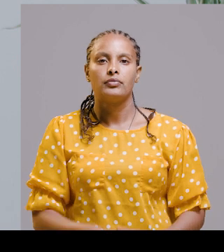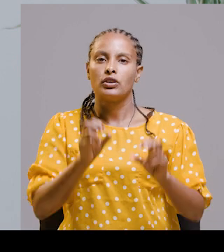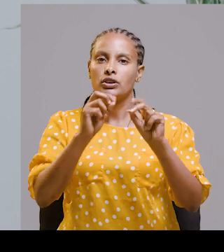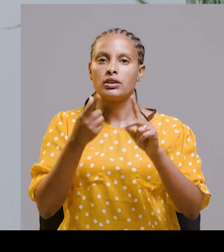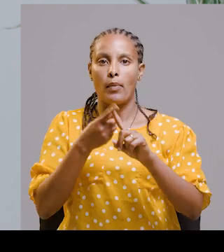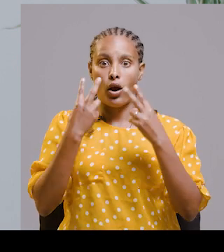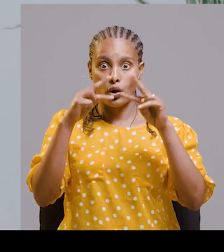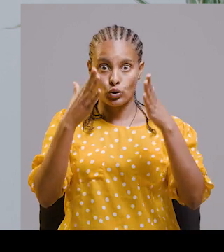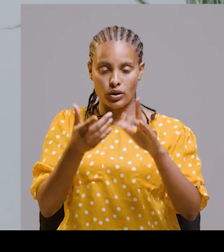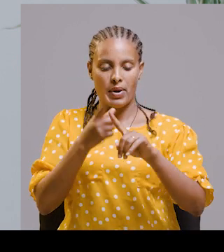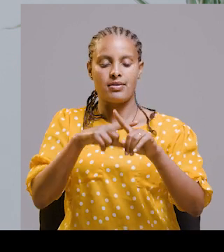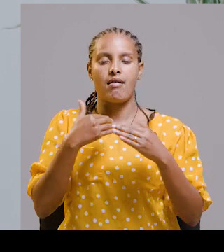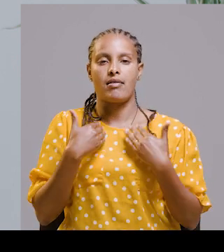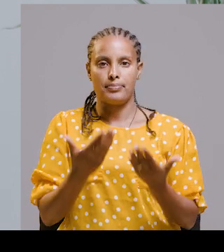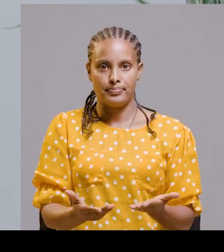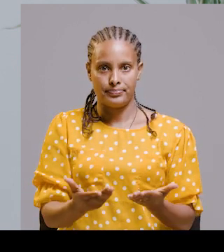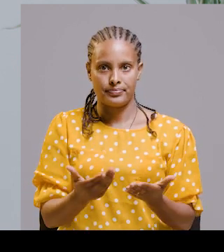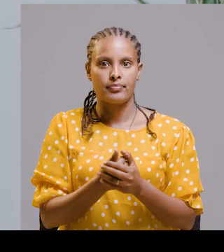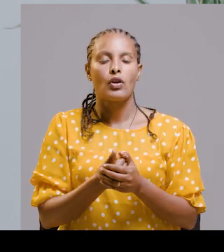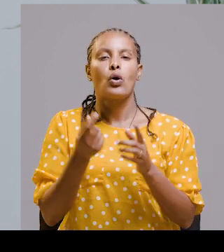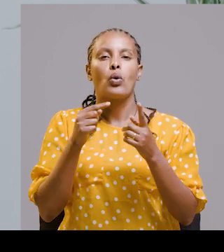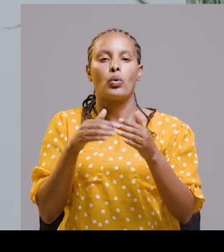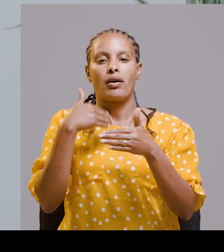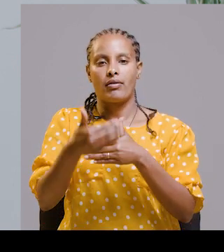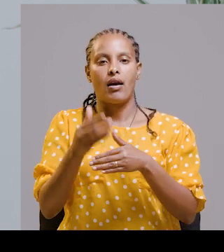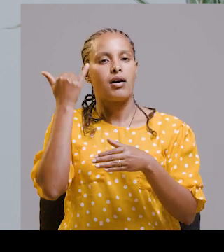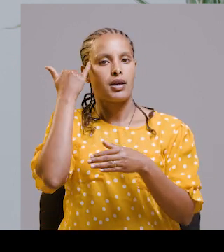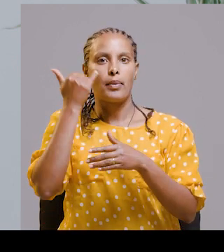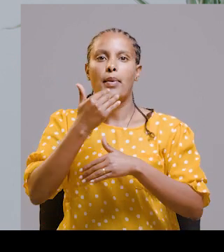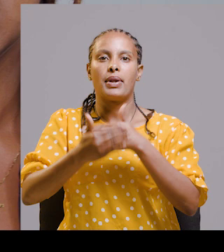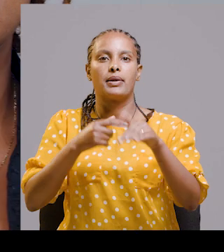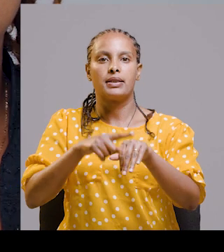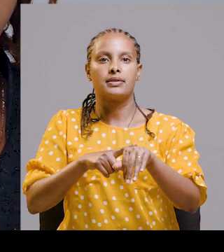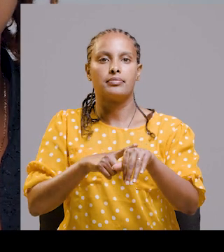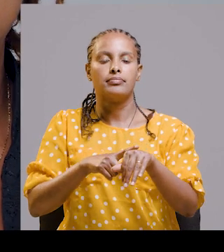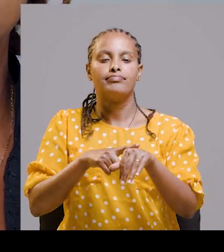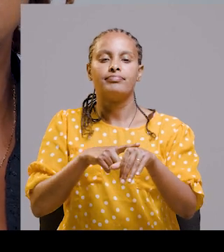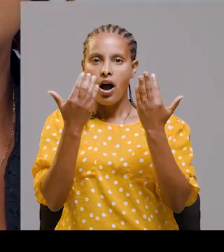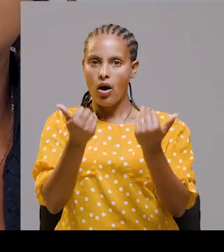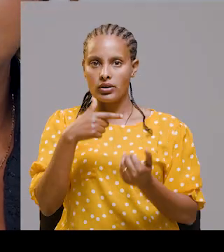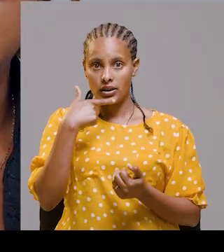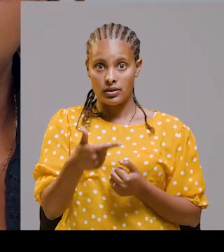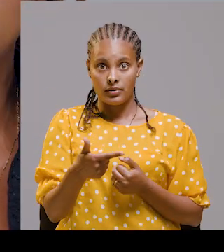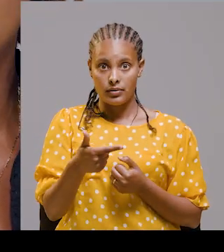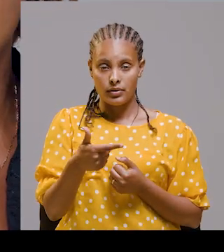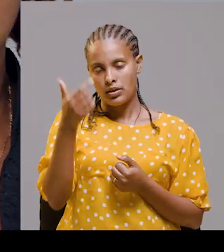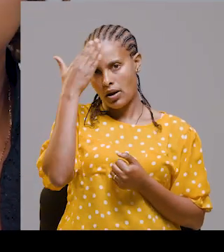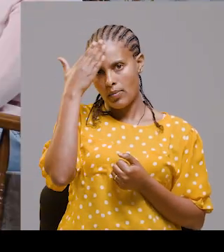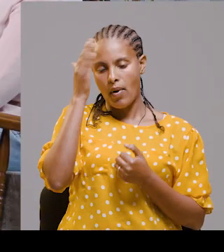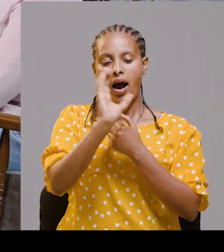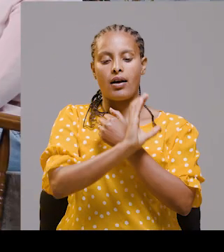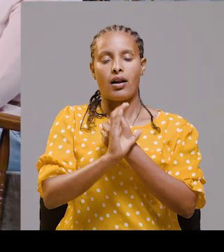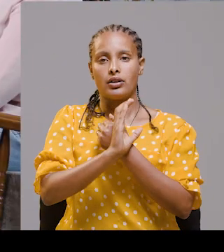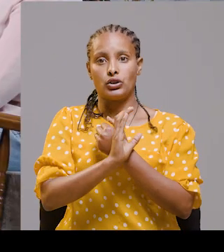እሺ ተመልካቾቻችን ተበልሰናል። ወደ ቀጣይ ሐሳቦቻችን ስንሄድ አሁን እንግዲህ እንደምናቀው